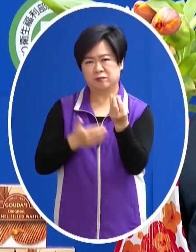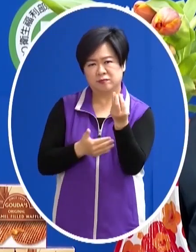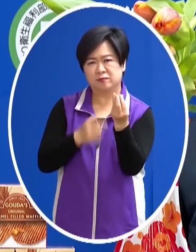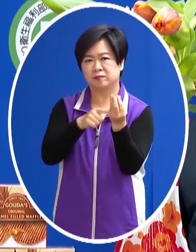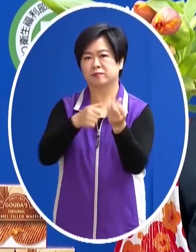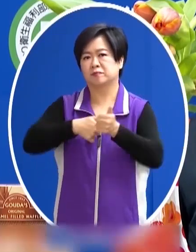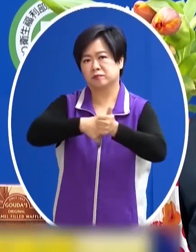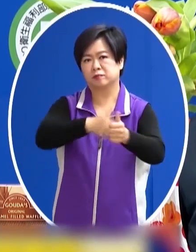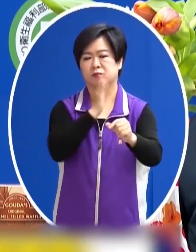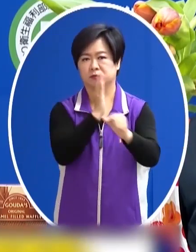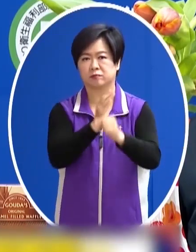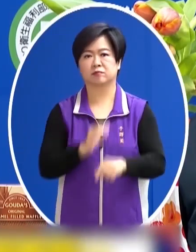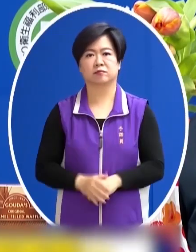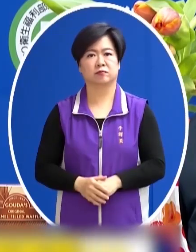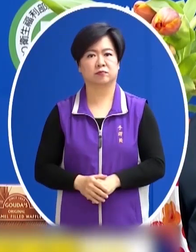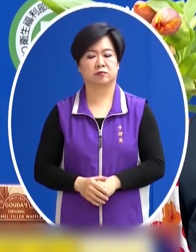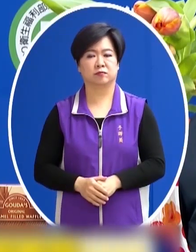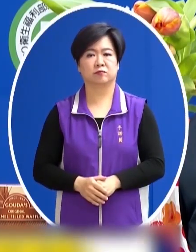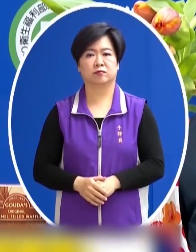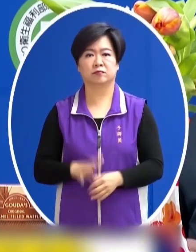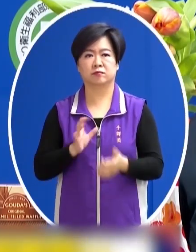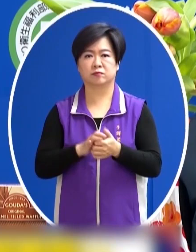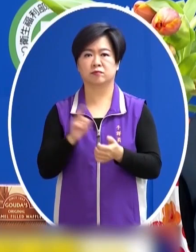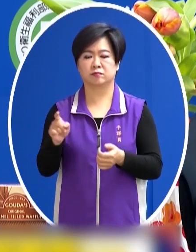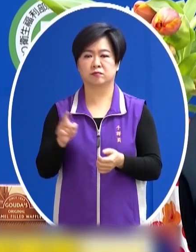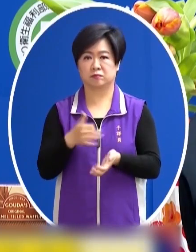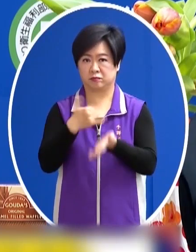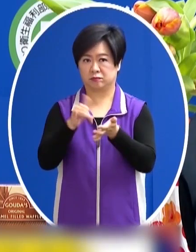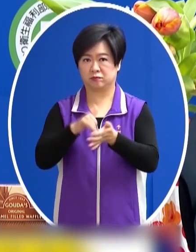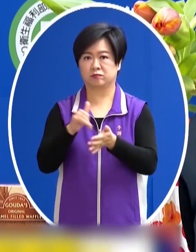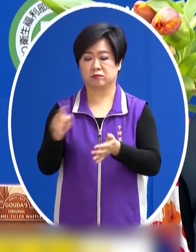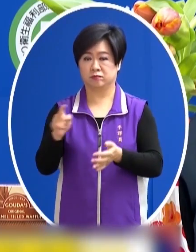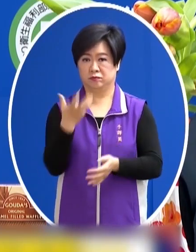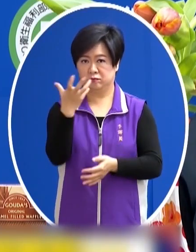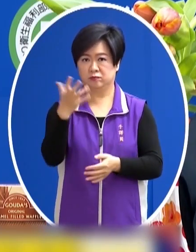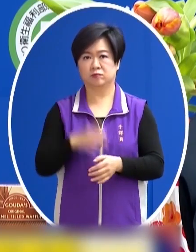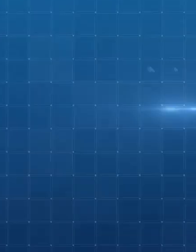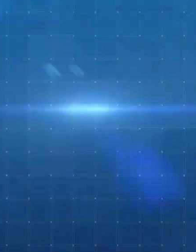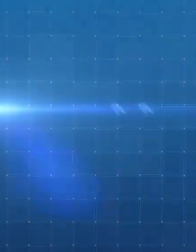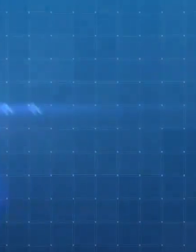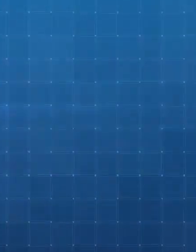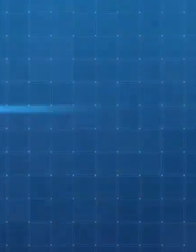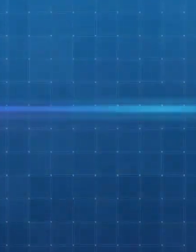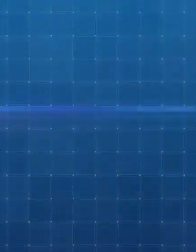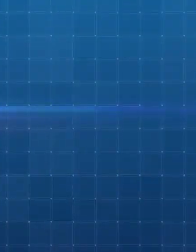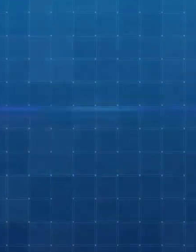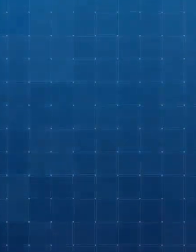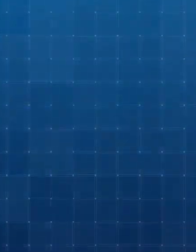中，那1331人为自主健康管理的对象。